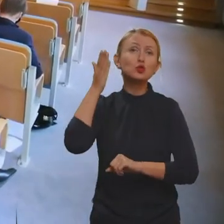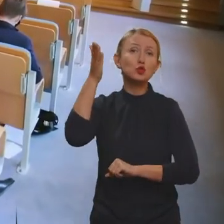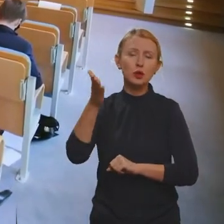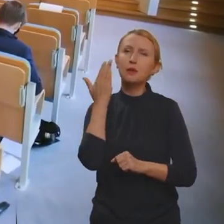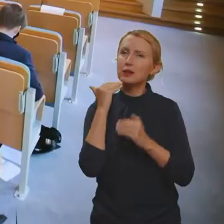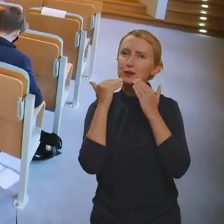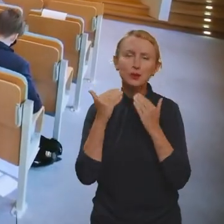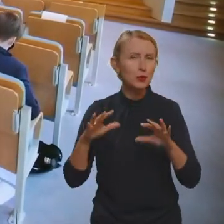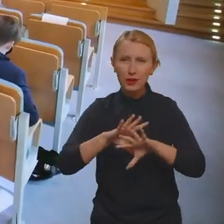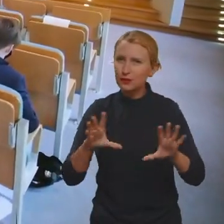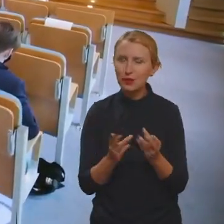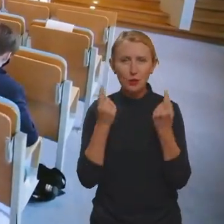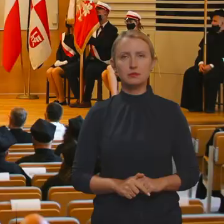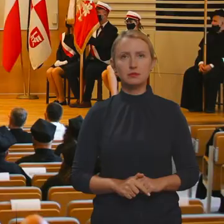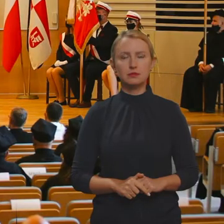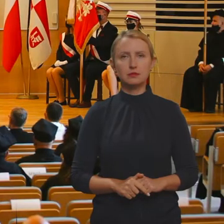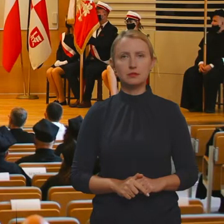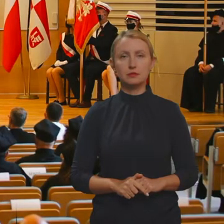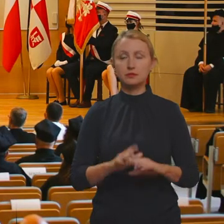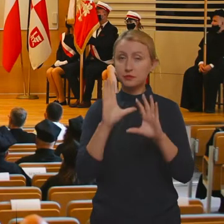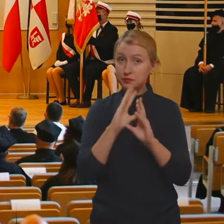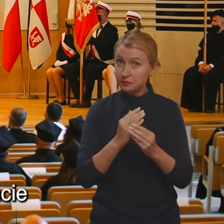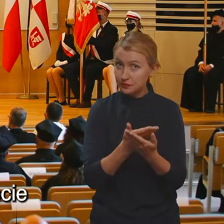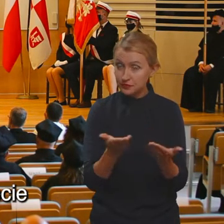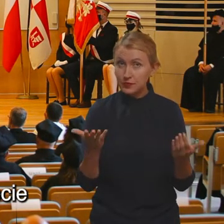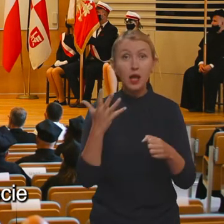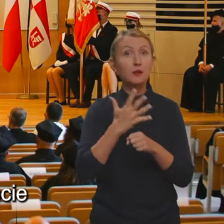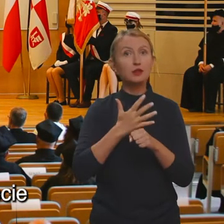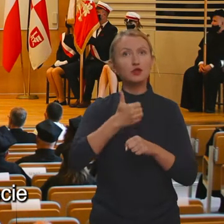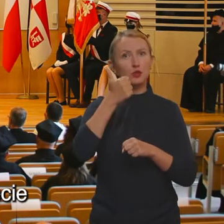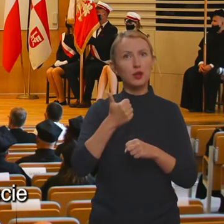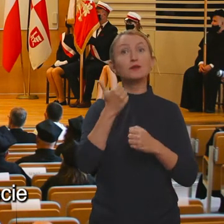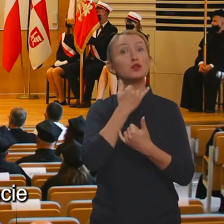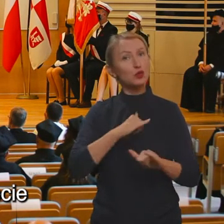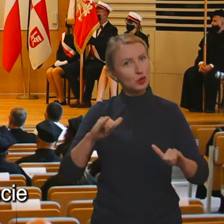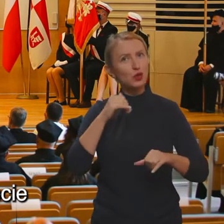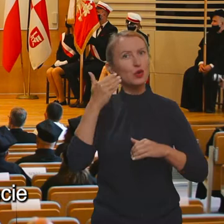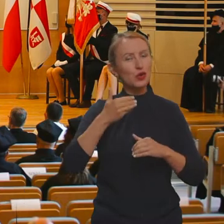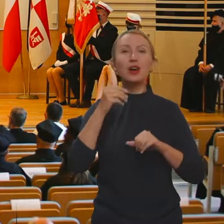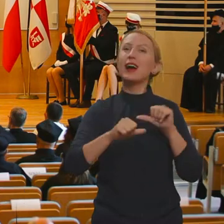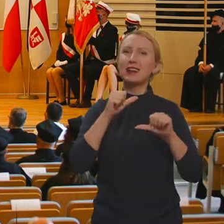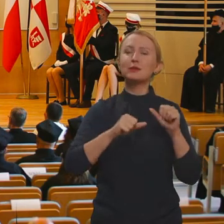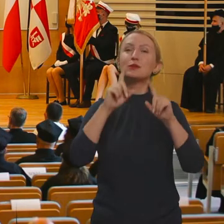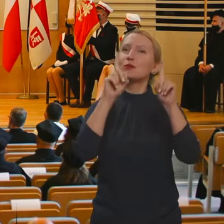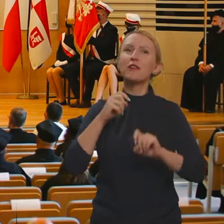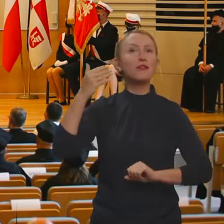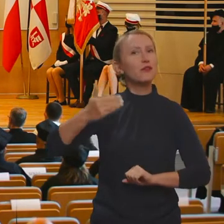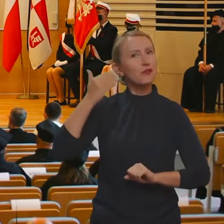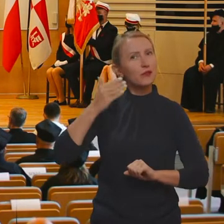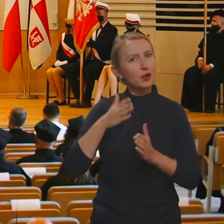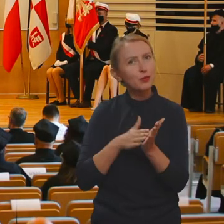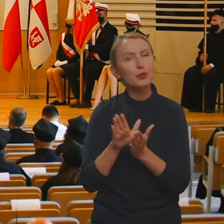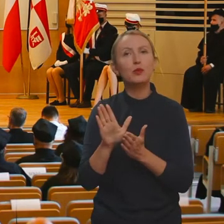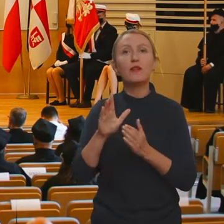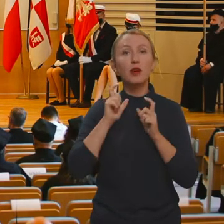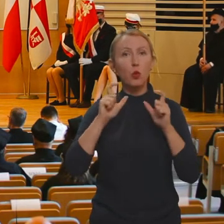przyszłości. Bardzo dziękuję wszystkim Państwu za wystąpienia. Szanowni Państwo, 51. rok akademicki w naszym Uniwersytecie rozpocznie wykład